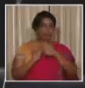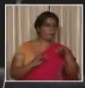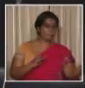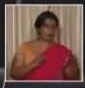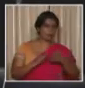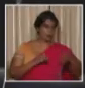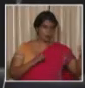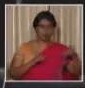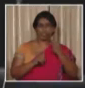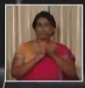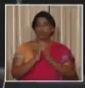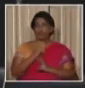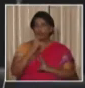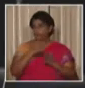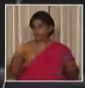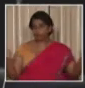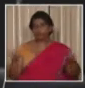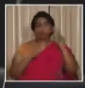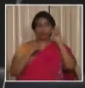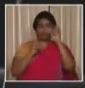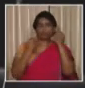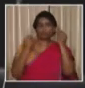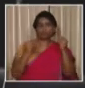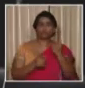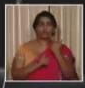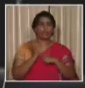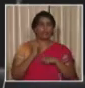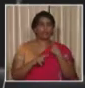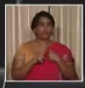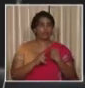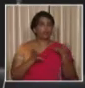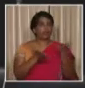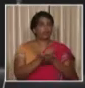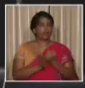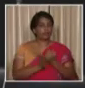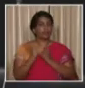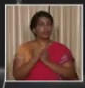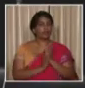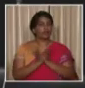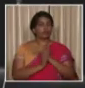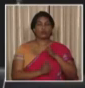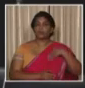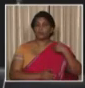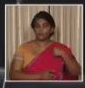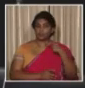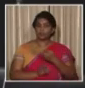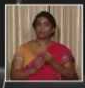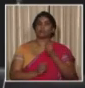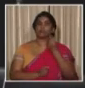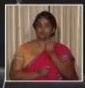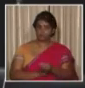පැත්තටයි බලාගැනීමේ වගකීම පවරලා බදු එකතු කිරීමේ අයිතිය දුම්රි ස්ථානාධිපතිවරුන්ට ලබල